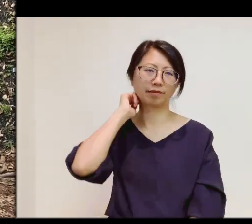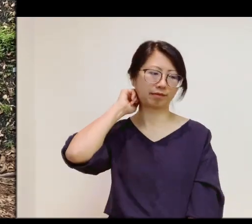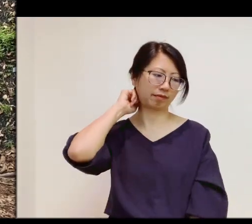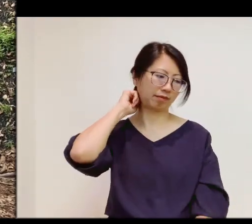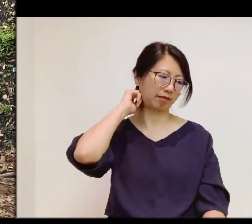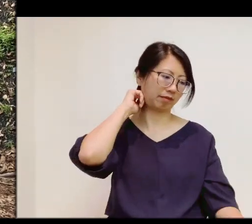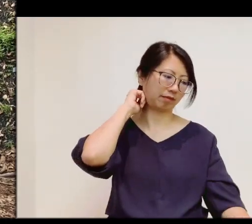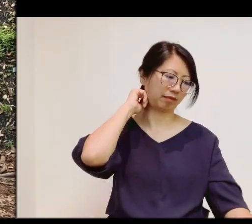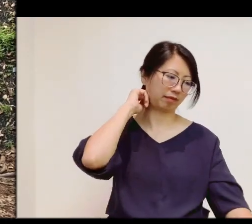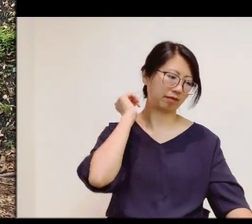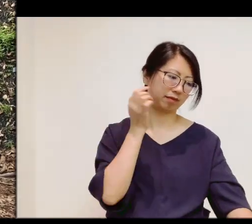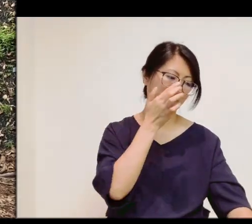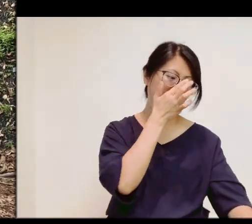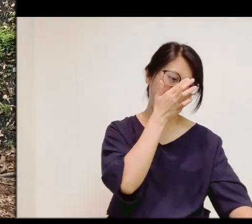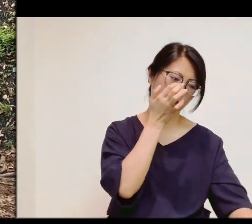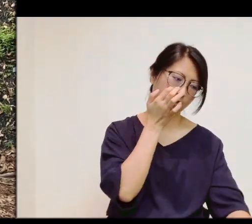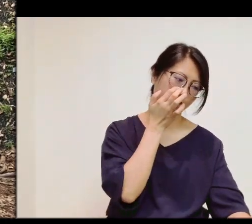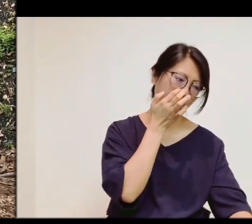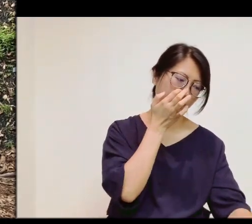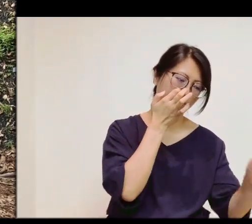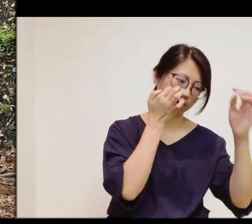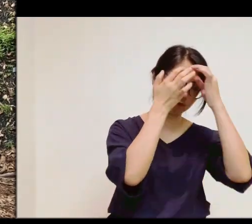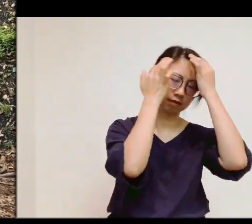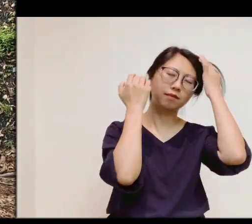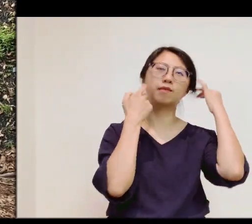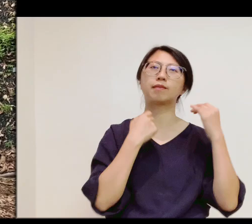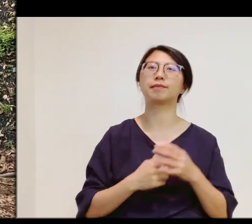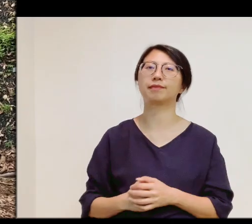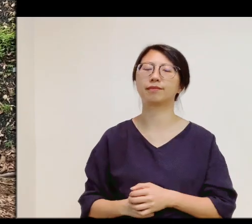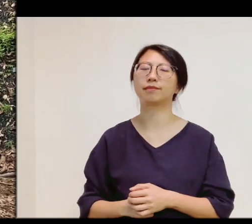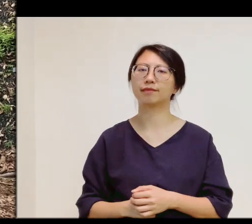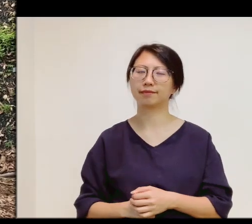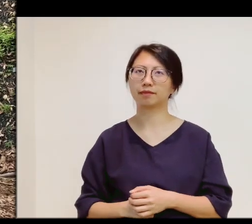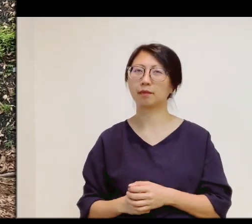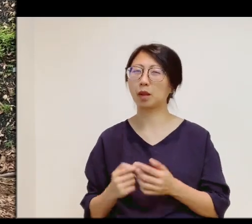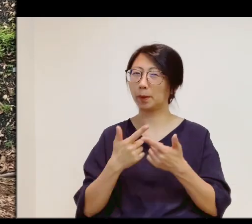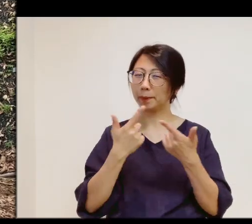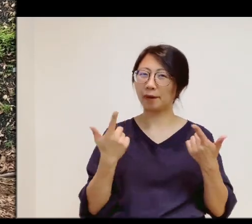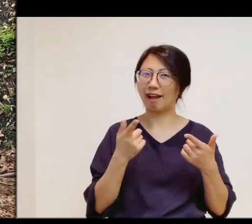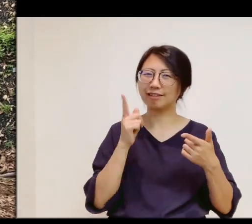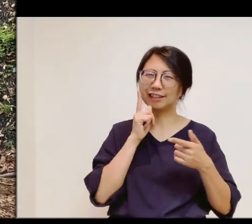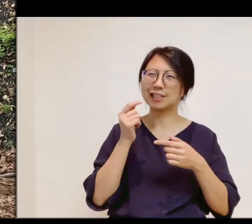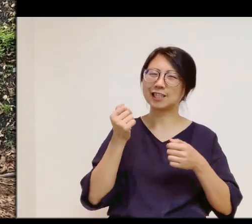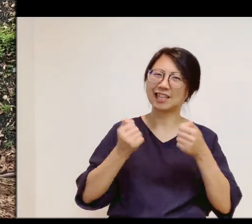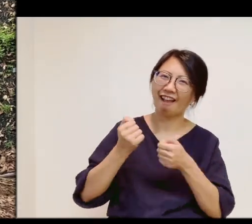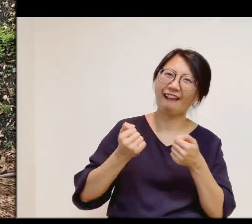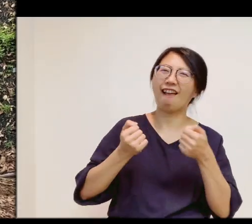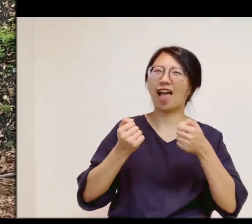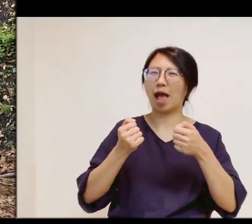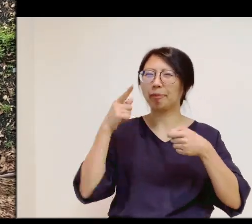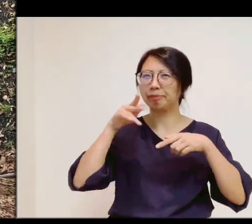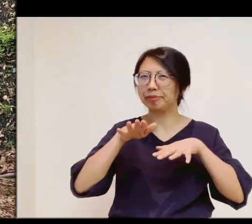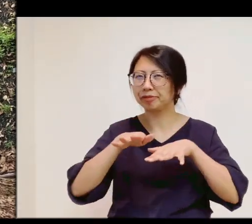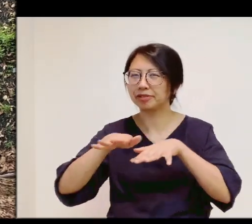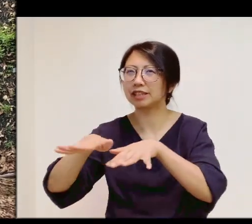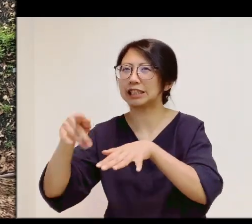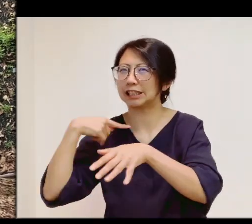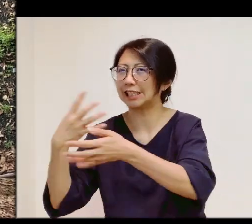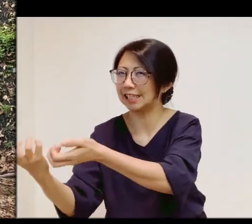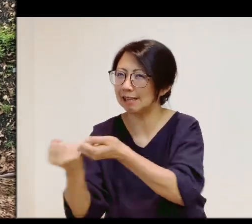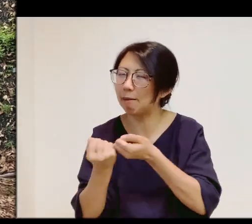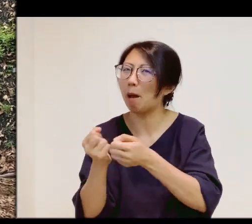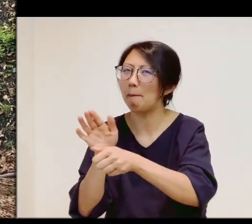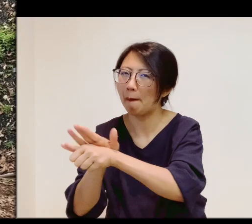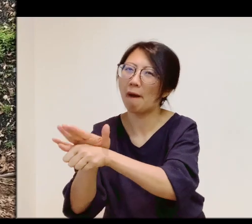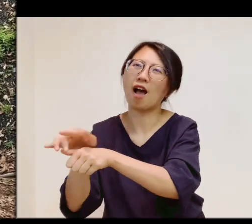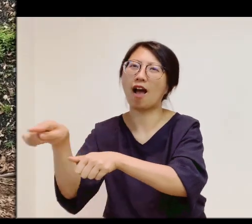呢個東涌接嗰啲抗爭嘅者嗰陣時咧，大家都叫做鄧寇克行動。鄧寇克行動就因為當時裏邊咧，英